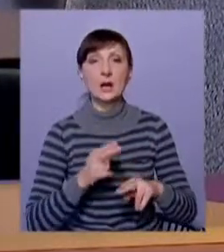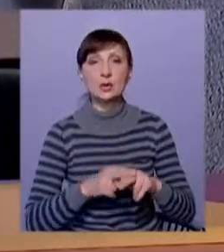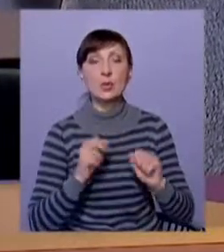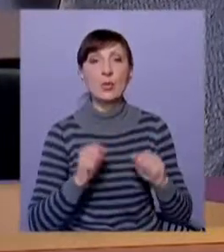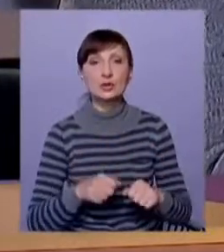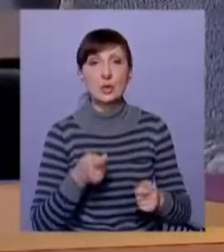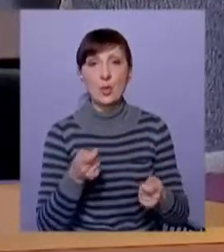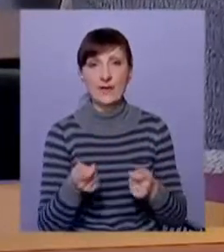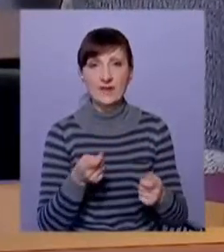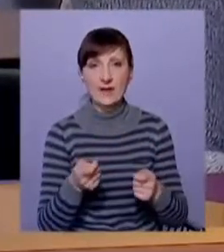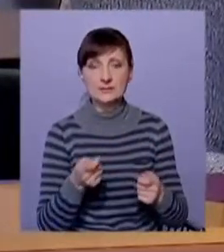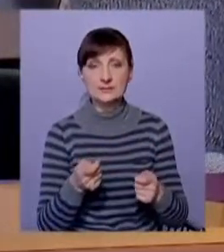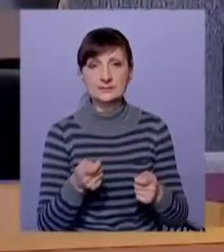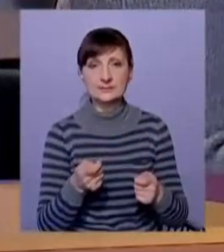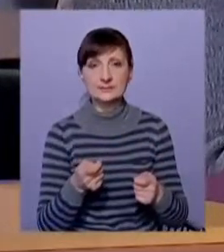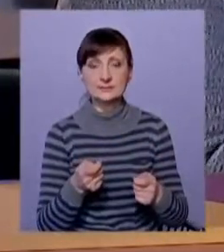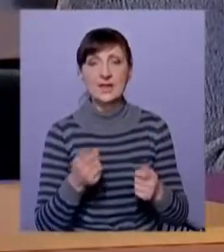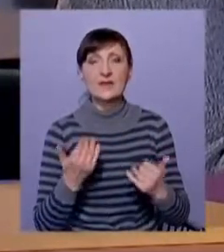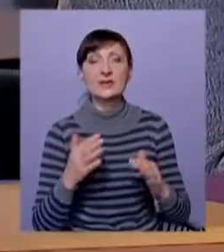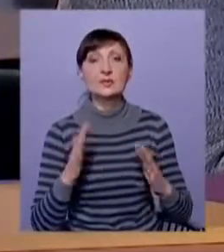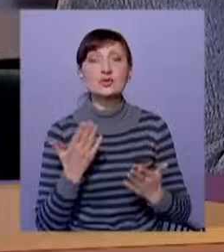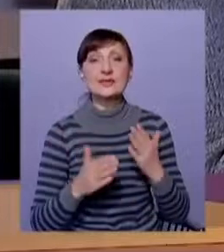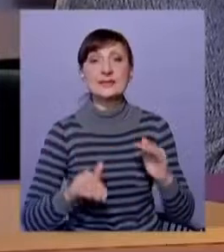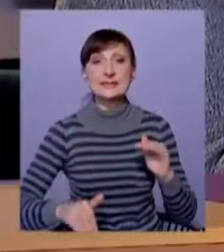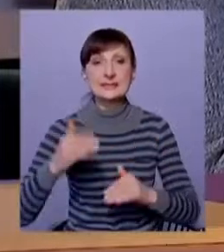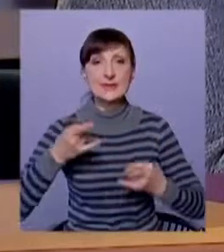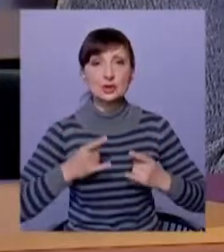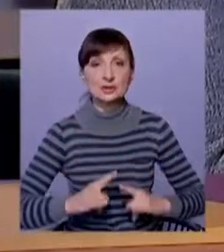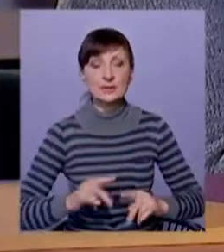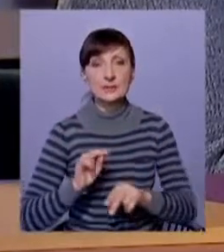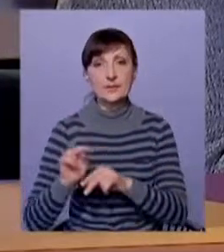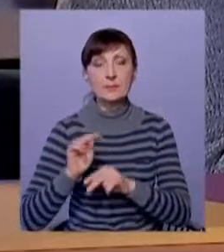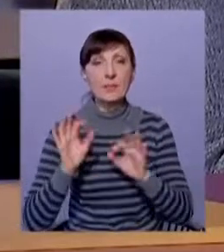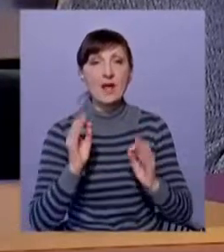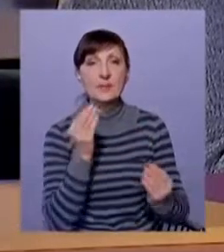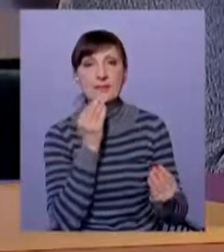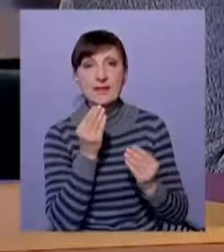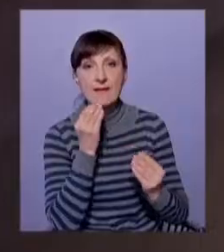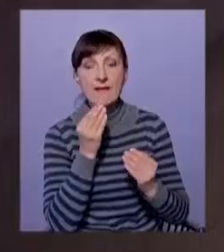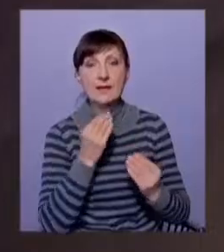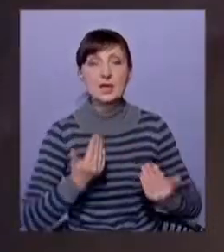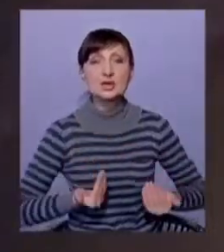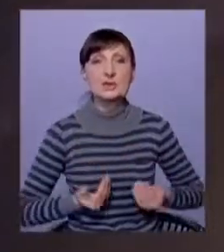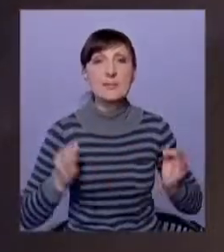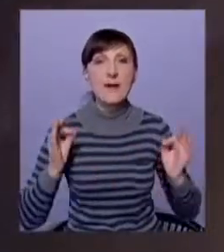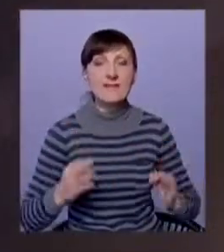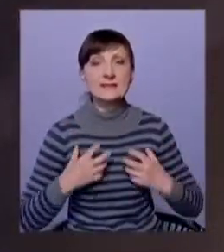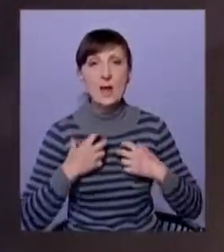можно управлять. То есть в данном случае, если с рождения прививать правильное питание, здоровый образ жизни, то у ребенка